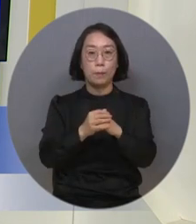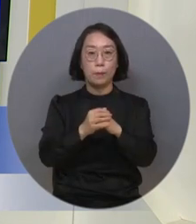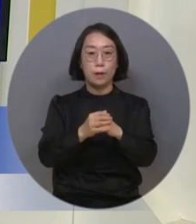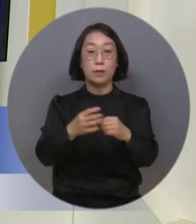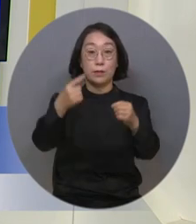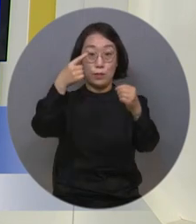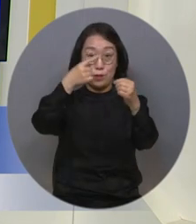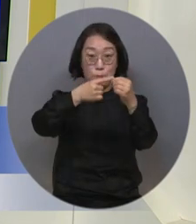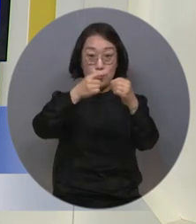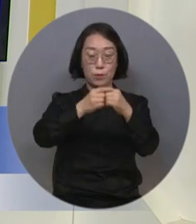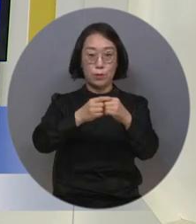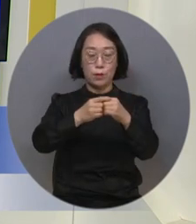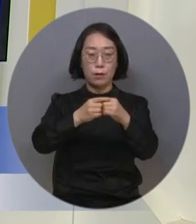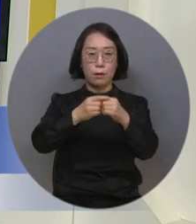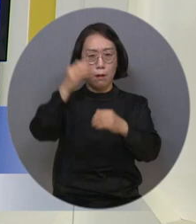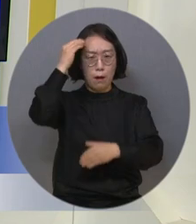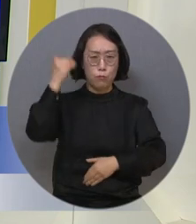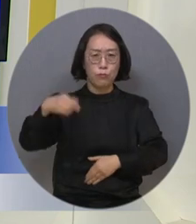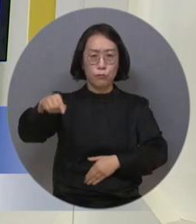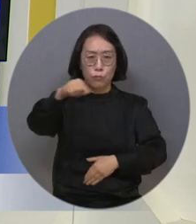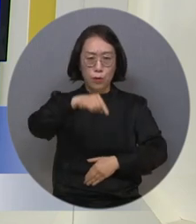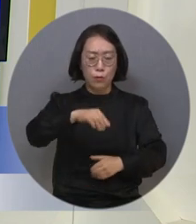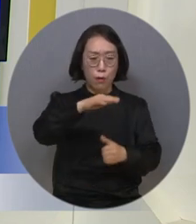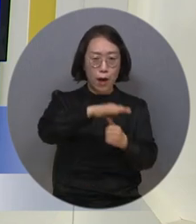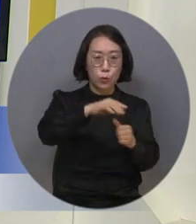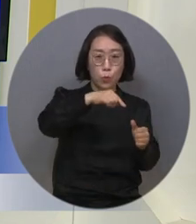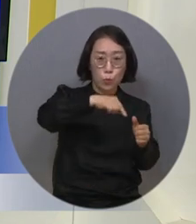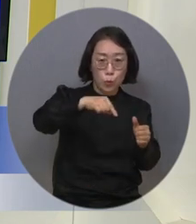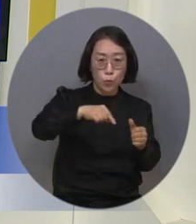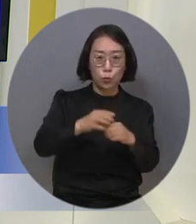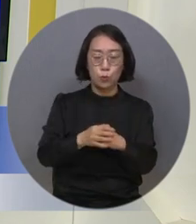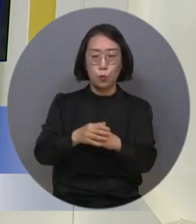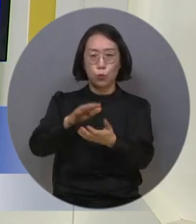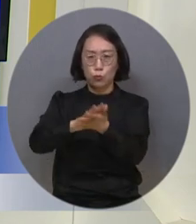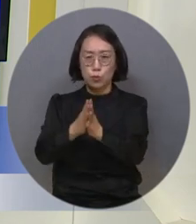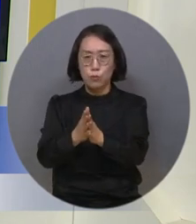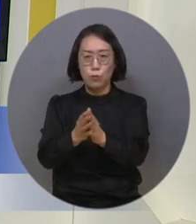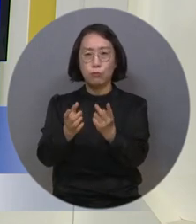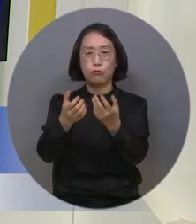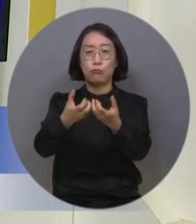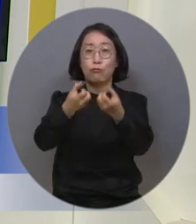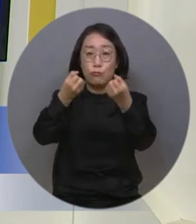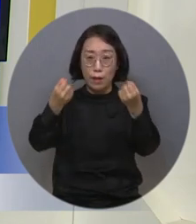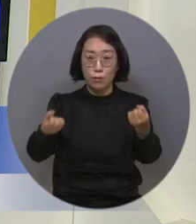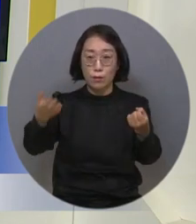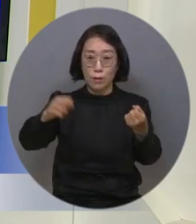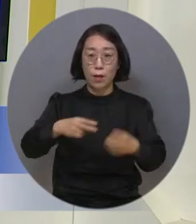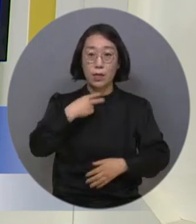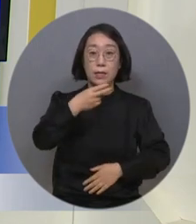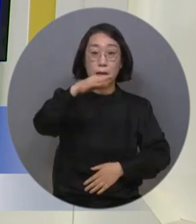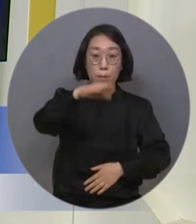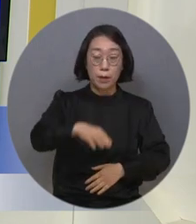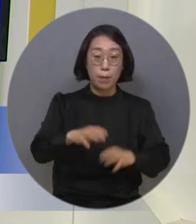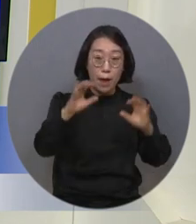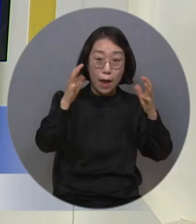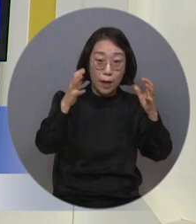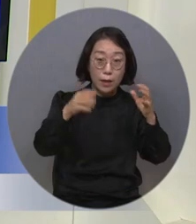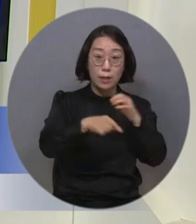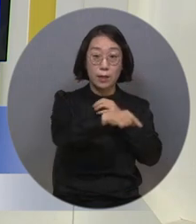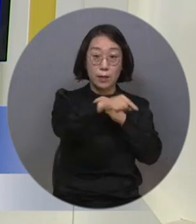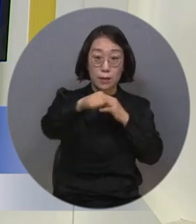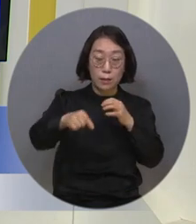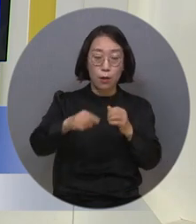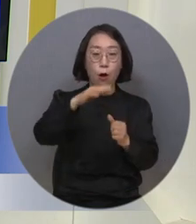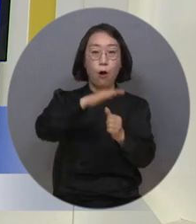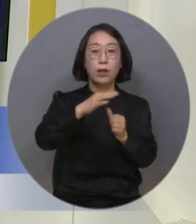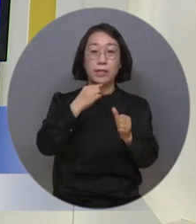기사입니다. 우리나라의 유아교육과 보육체계는 이원화가 돼 있죠. 만 2세 미만 영유아의 경우